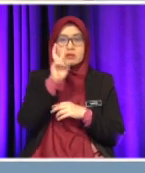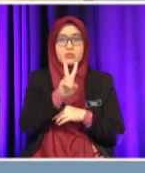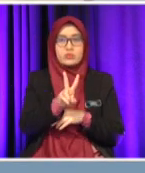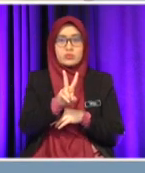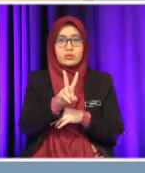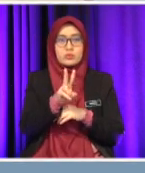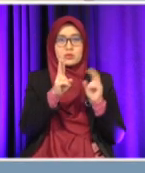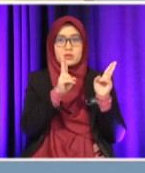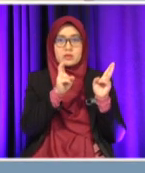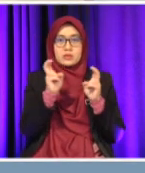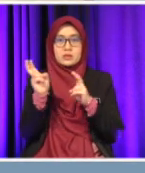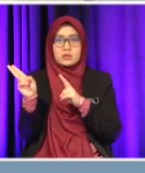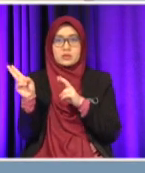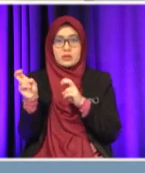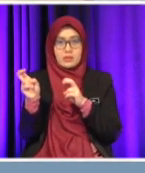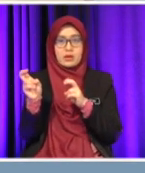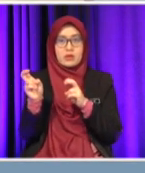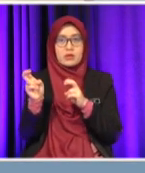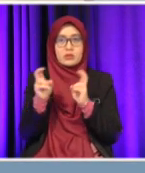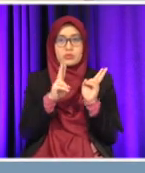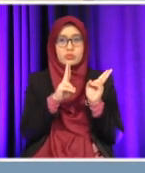ini ada dua saja